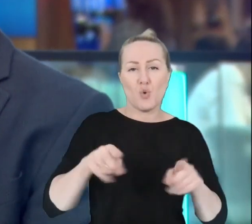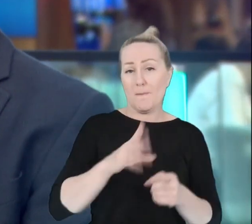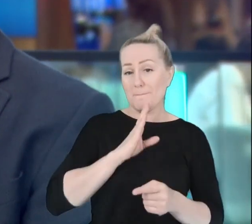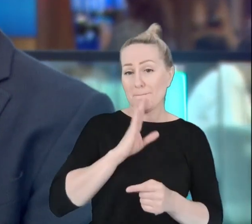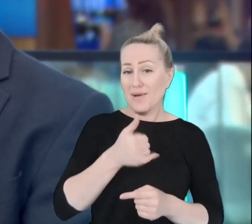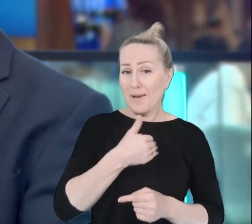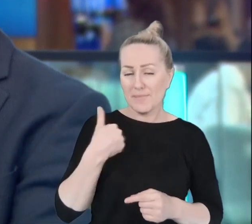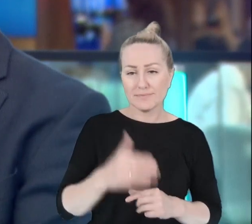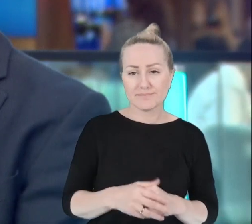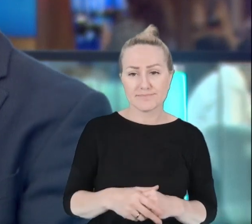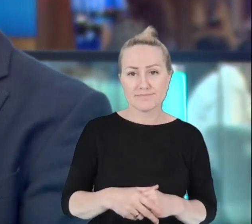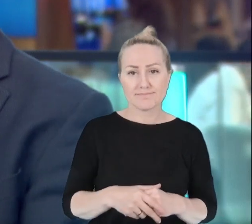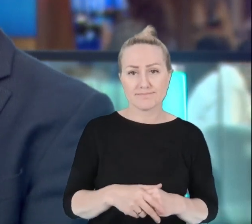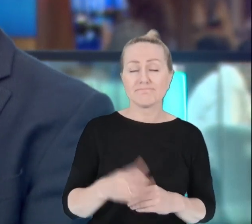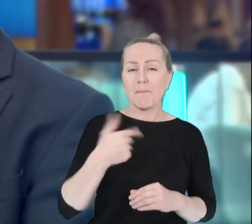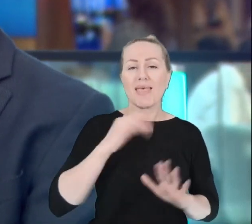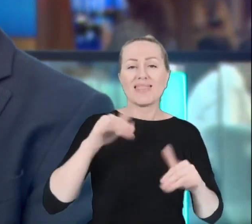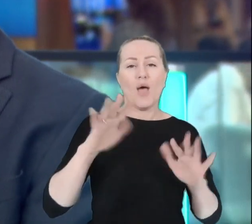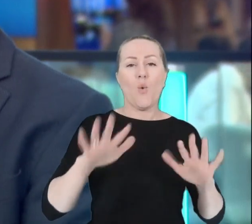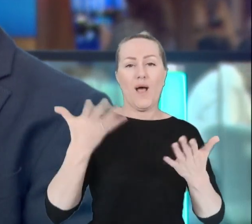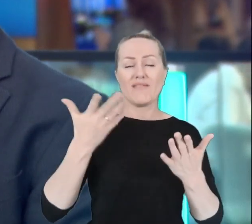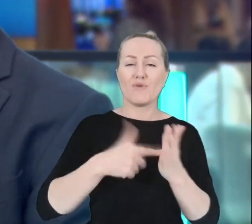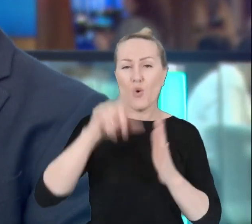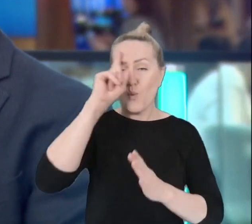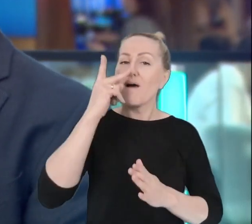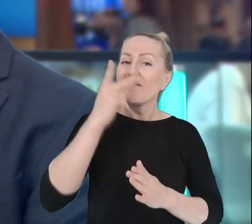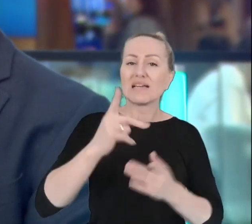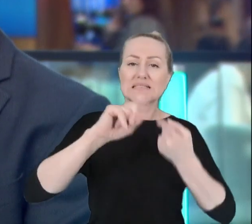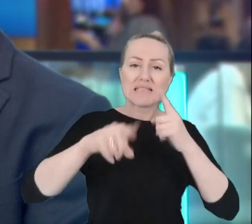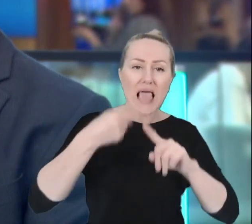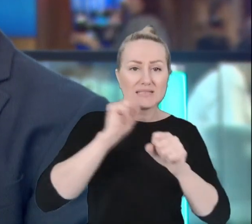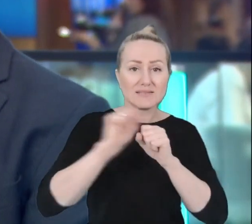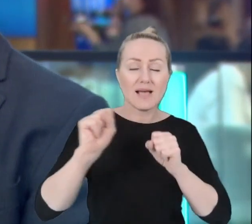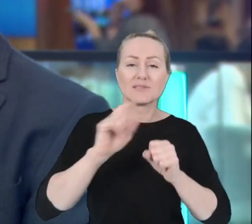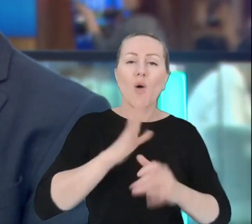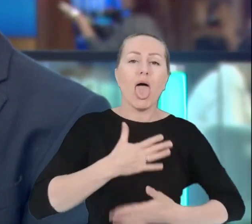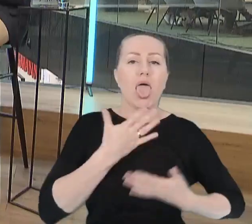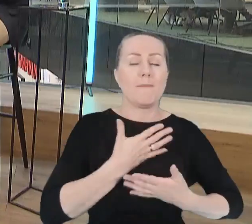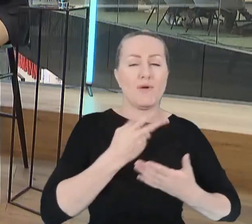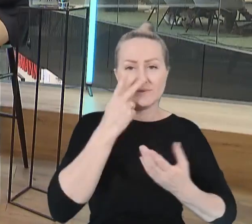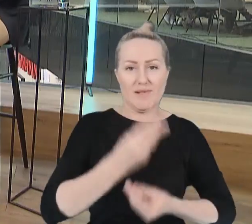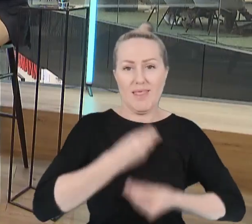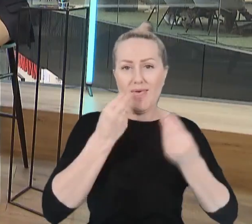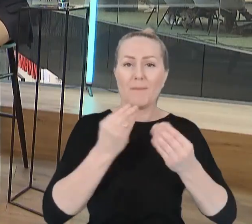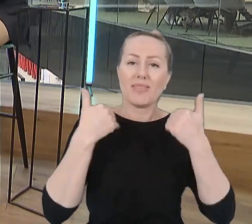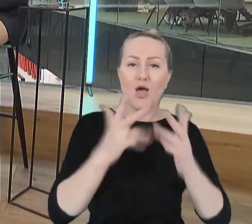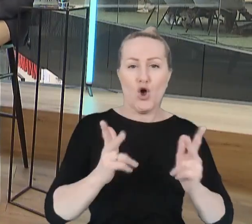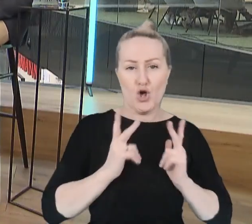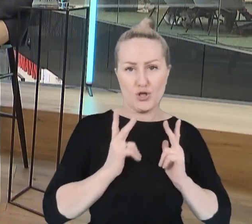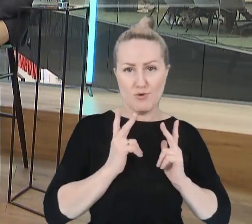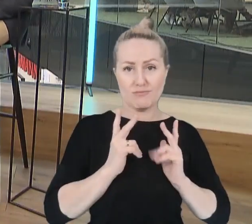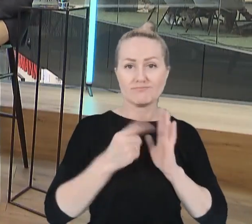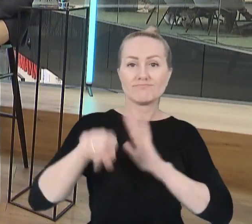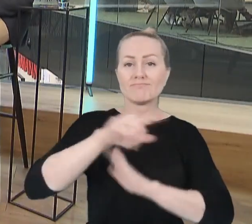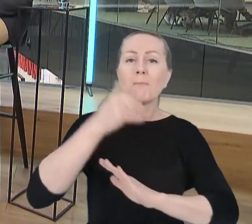to zapewnić, tak? Że ludzie widzą sens i jakoś emocjonalnie też, myślę, odpoczywają, widząc efekty